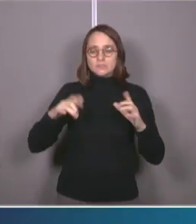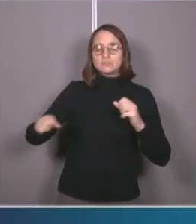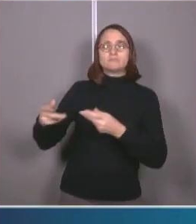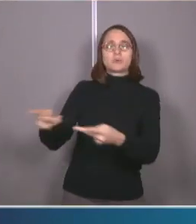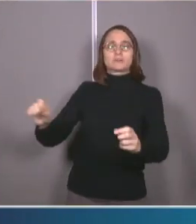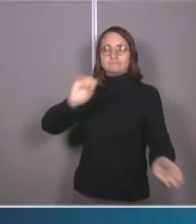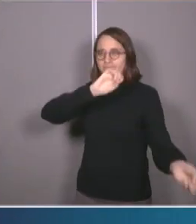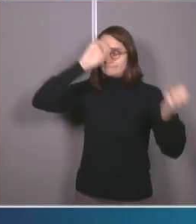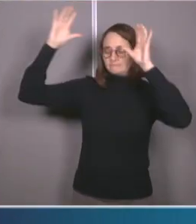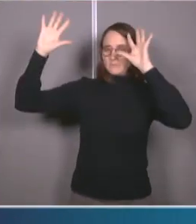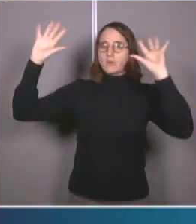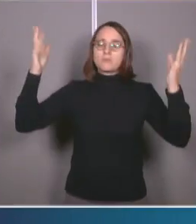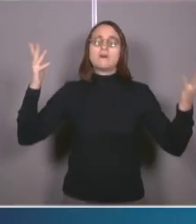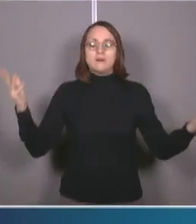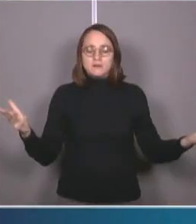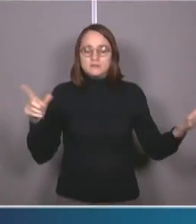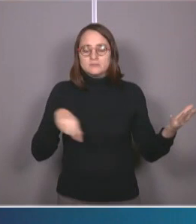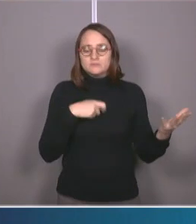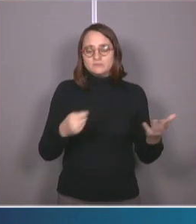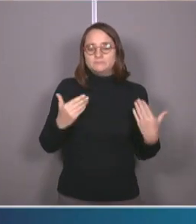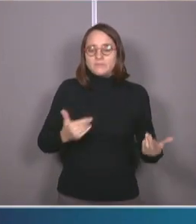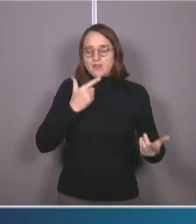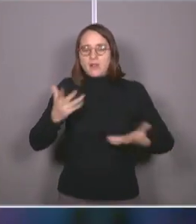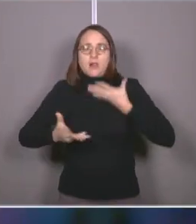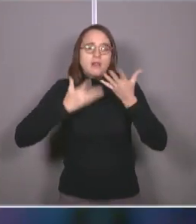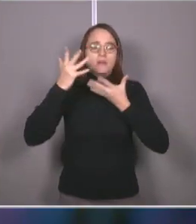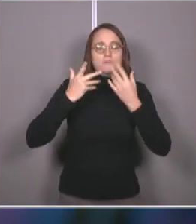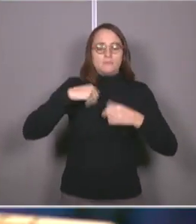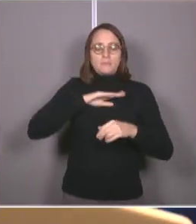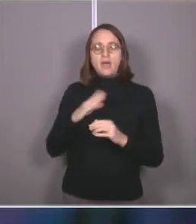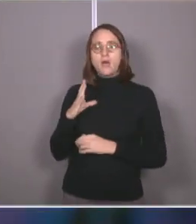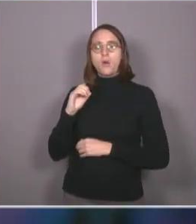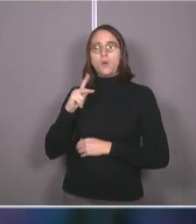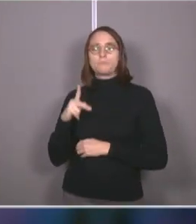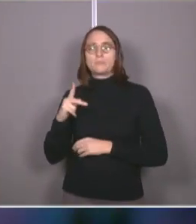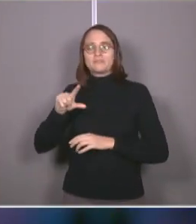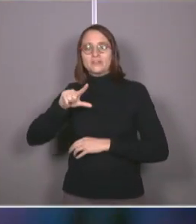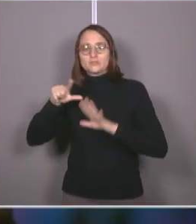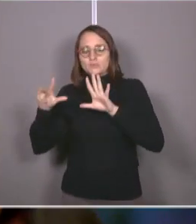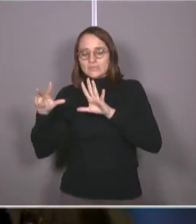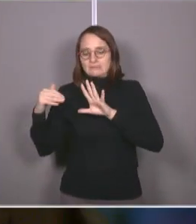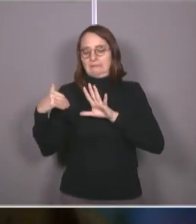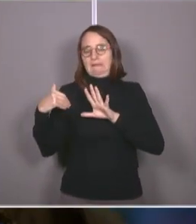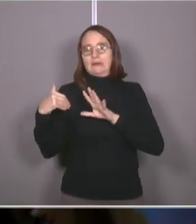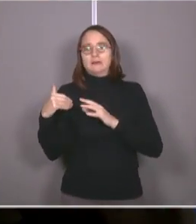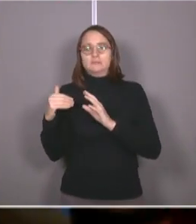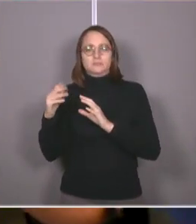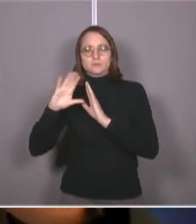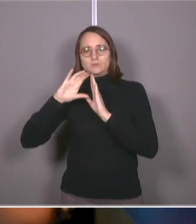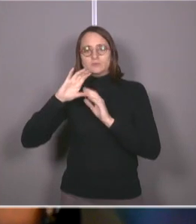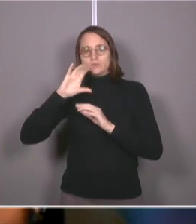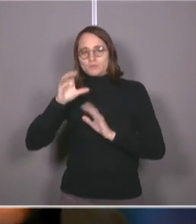grand public. Alors voilà, on en parle beaucoup dans ce moment parce qu'il y a la COP28 qui vient de s'achever à Dubaï. Bon, on le voit, cette question est de plus en